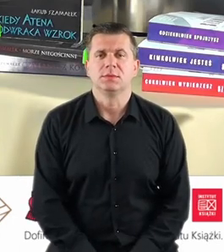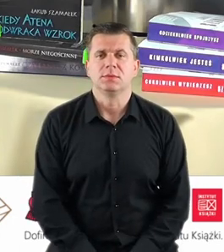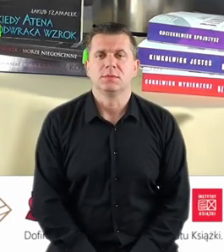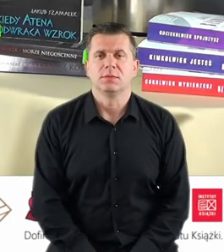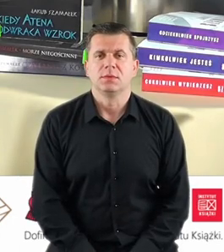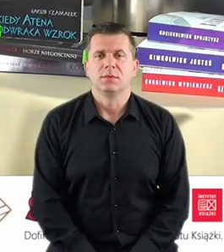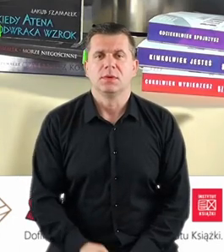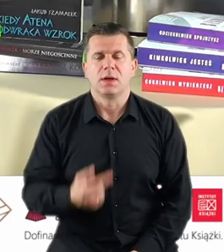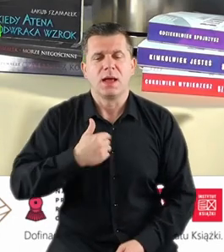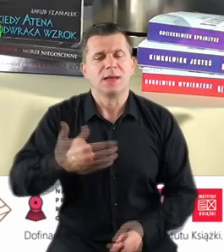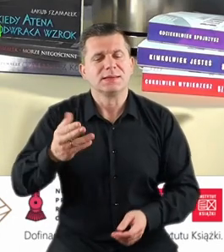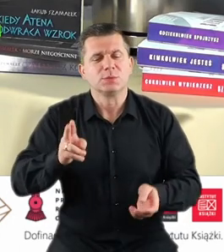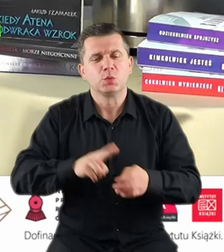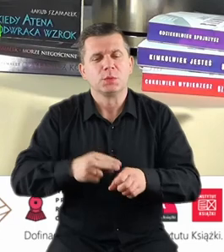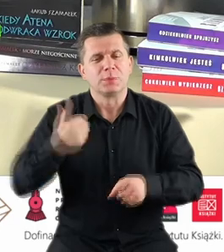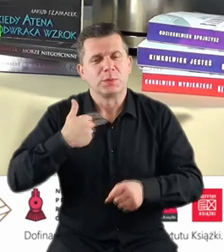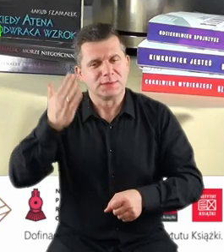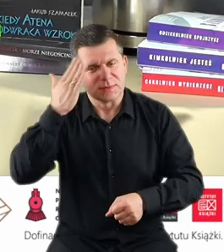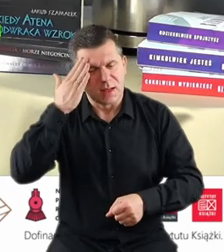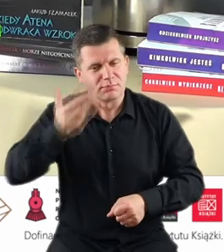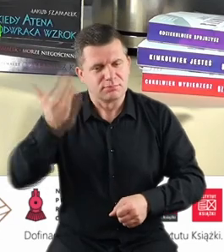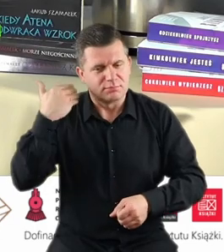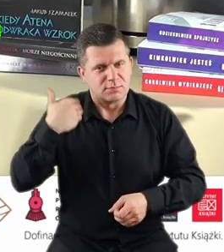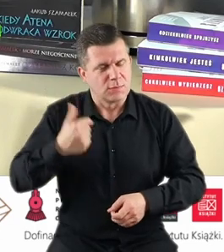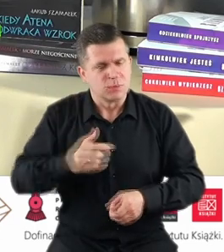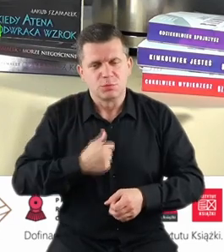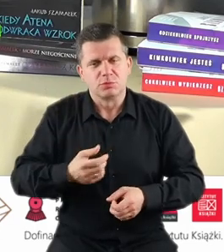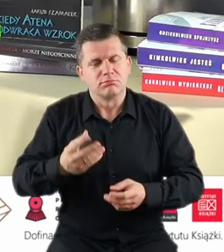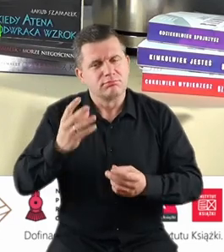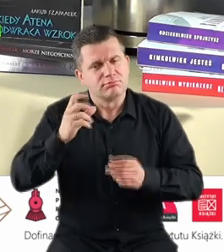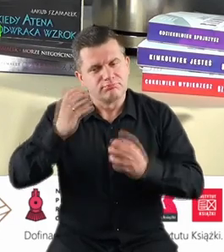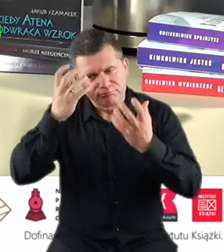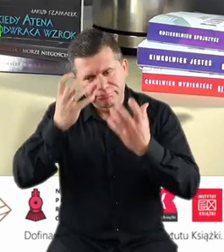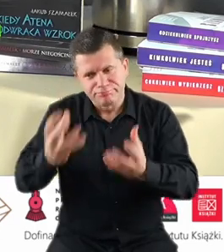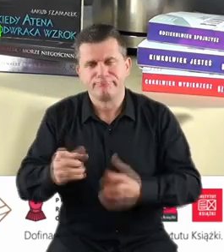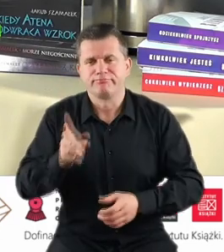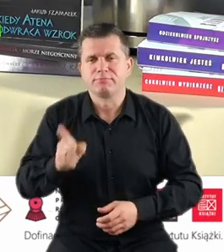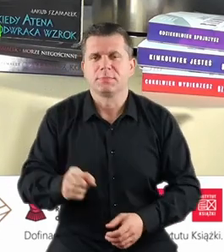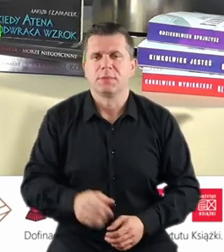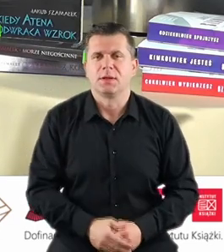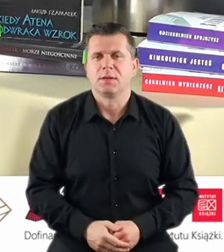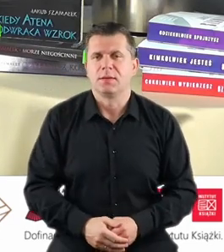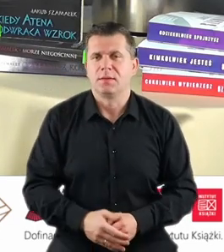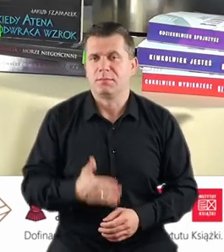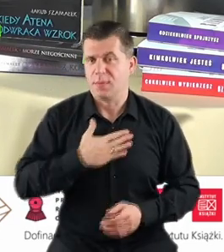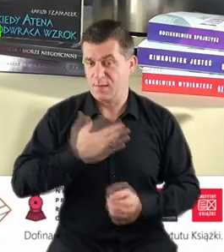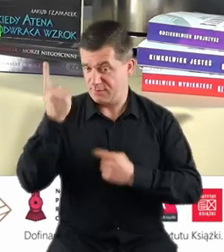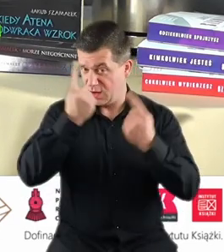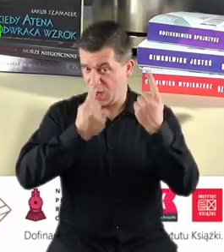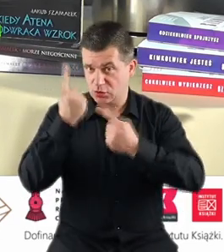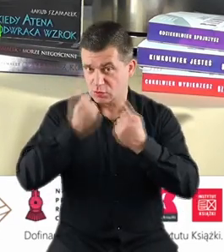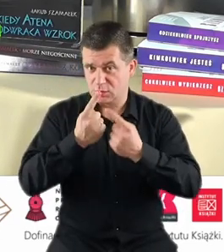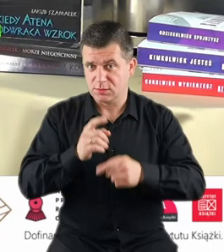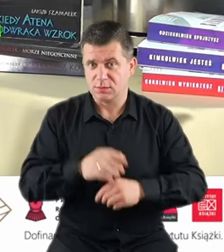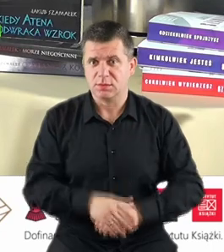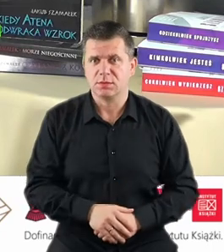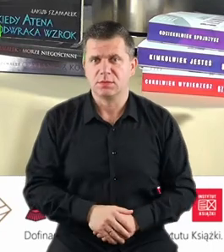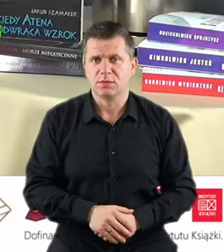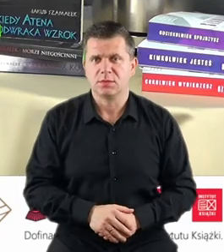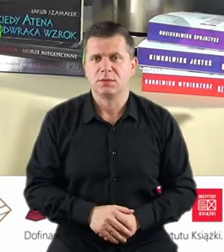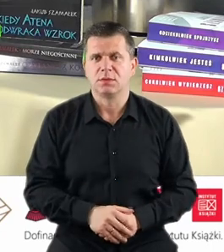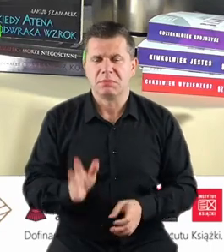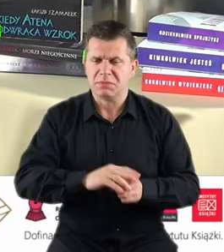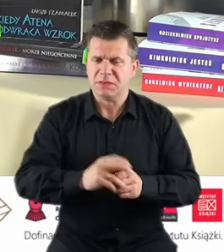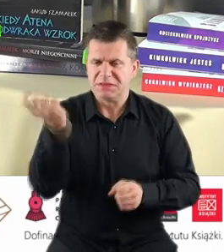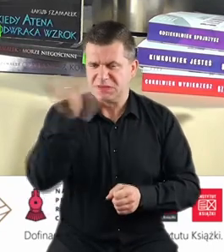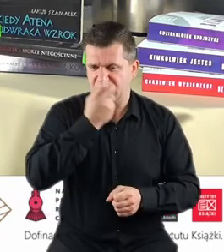antyk, który ja znałem, bardzo mnie fascynował i wciąż mnie fascynuje. I miałem takie wrażenie, że poznaję takie szalenie